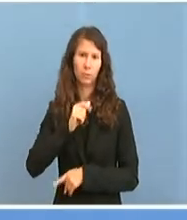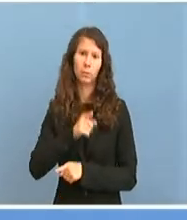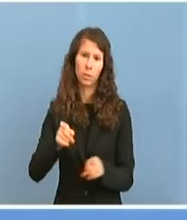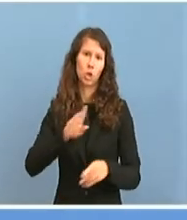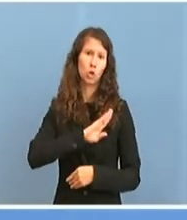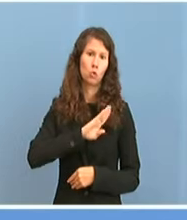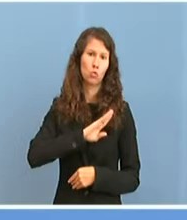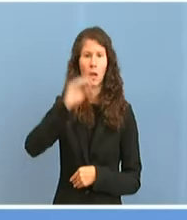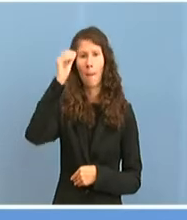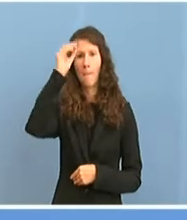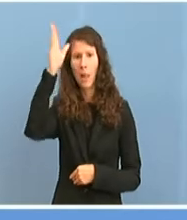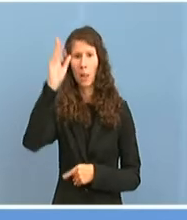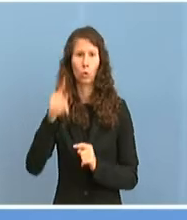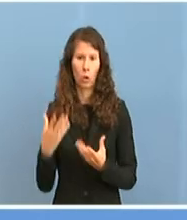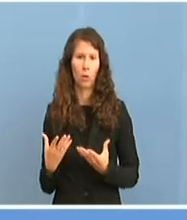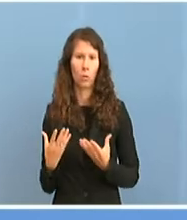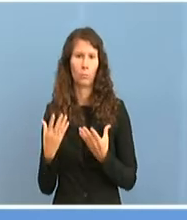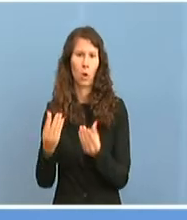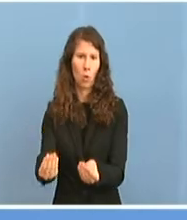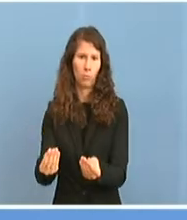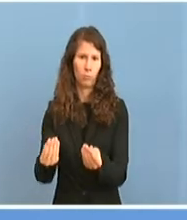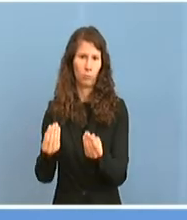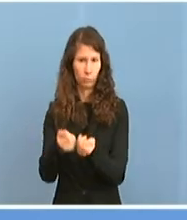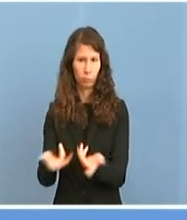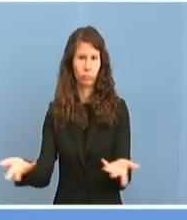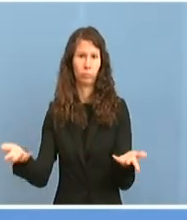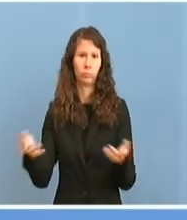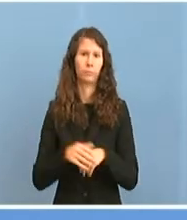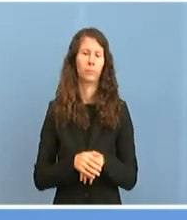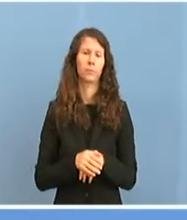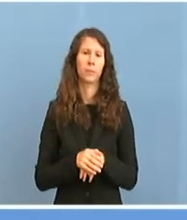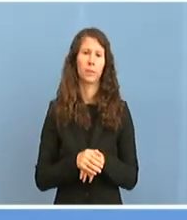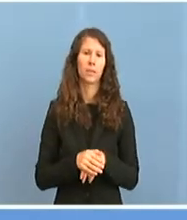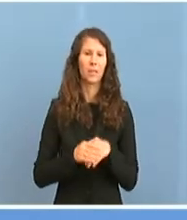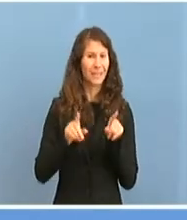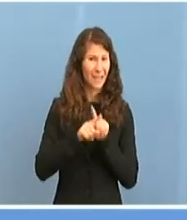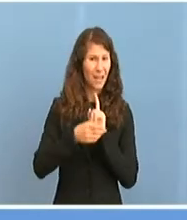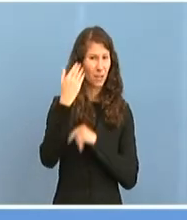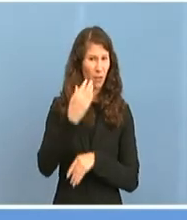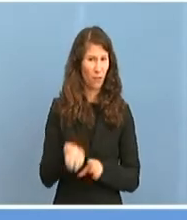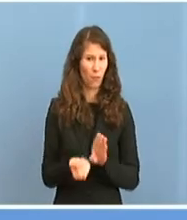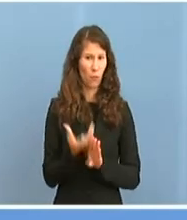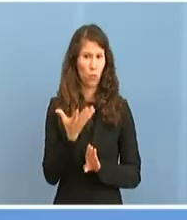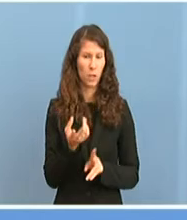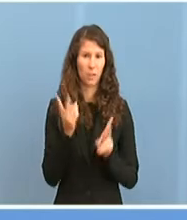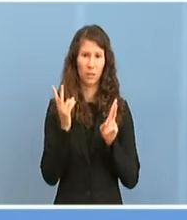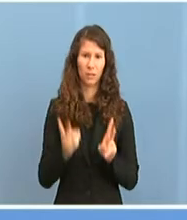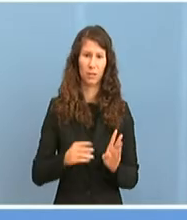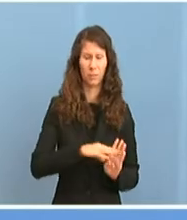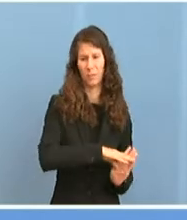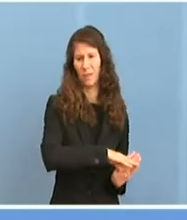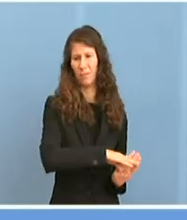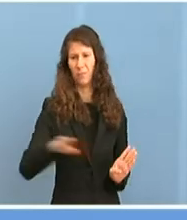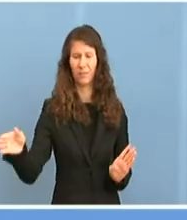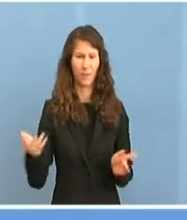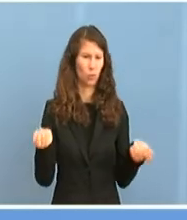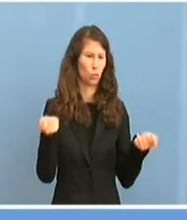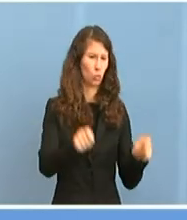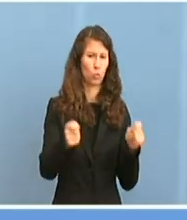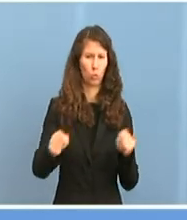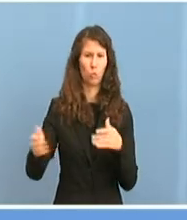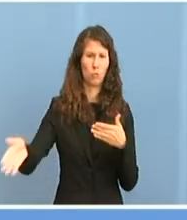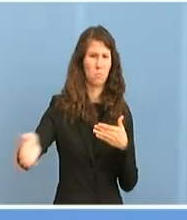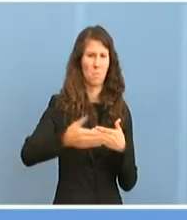zu ermöglichen und eben nicht wie im Frühjahr wieder zu einer Totalschließung, flächendeckenden Schließung der